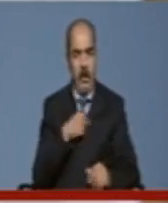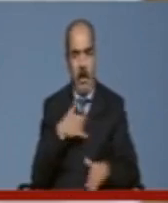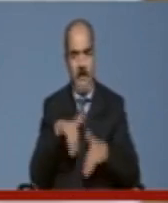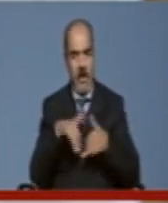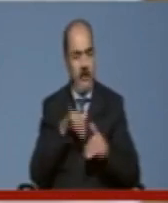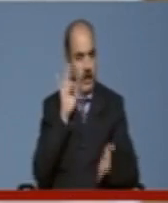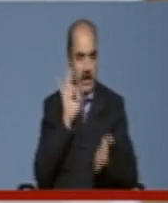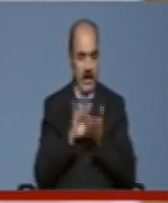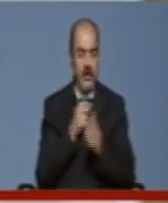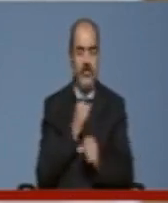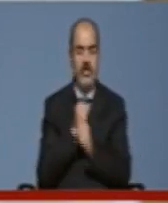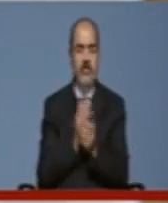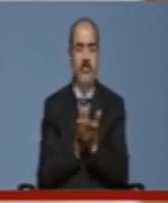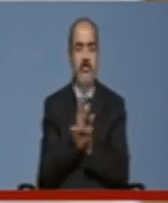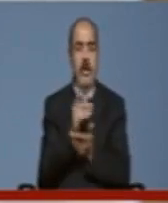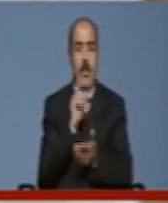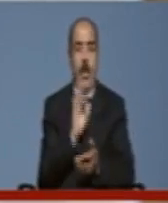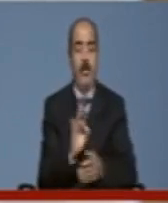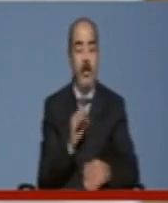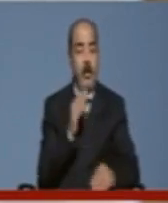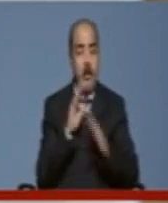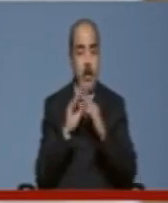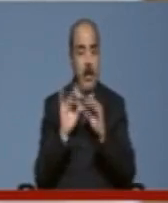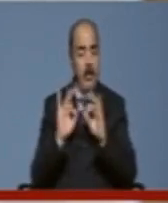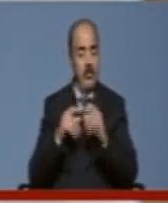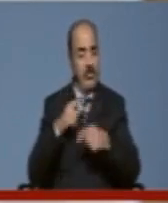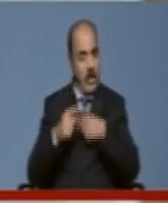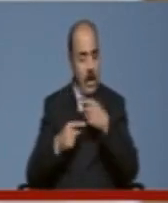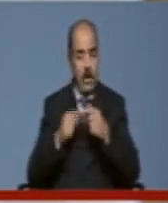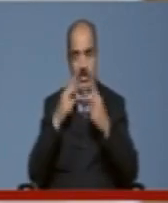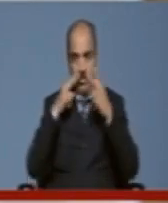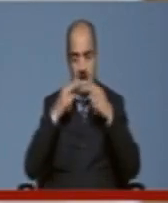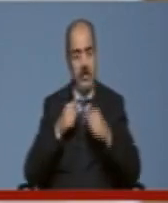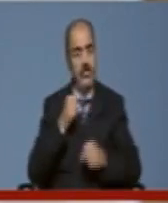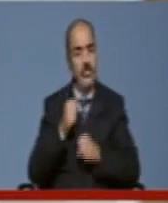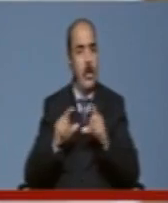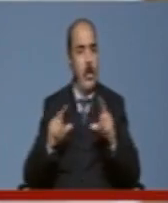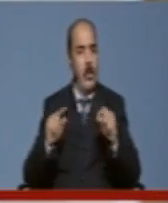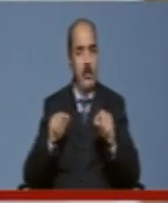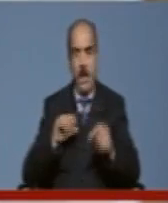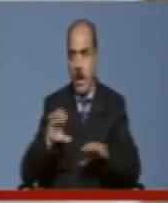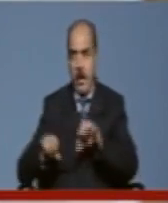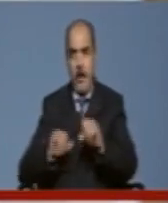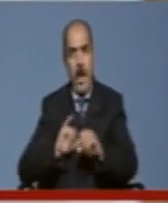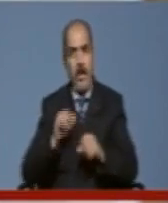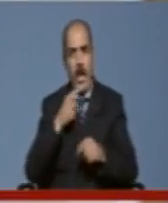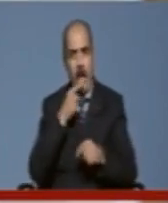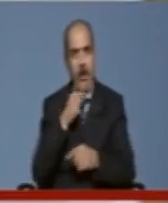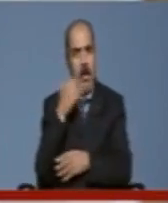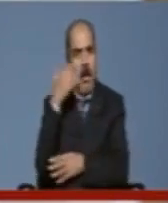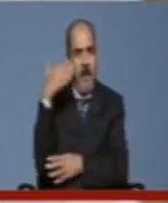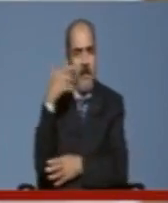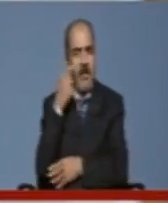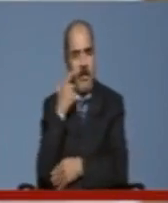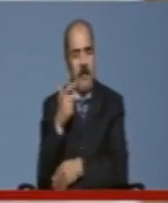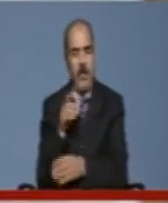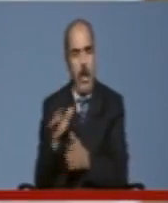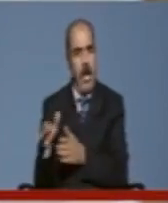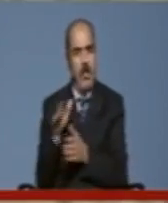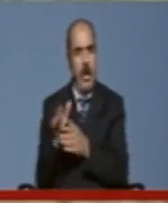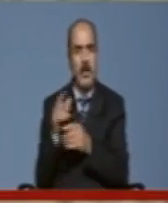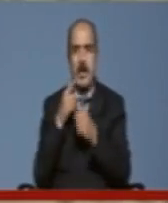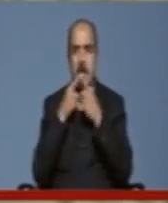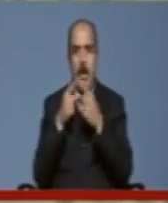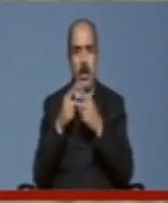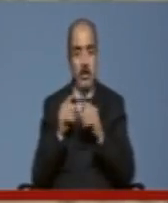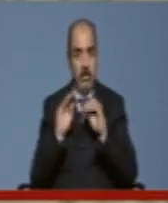الدرب، ومصر لعبت دائما هذا الدور المتميز في حمل القضية السياسية إلى الواجهة. يتعين علينا